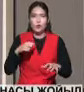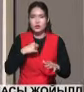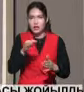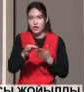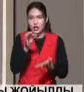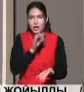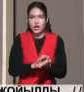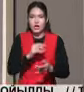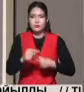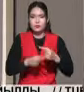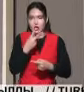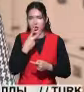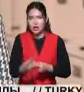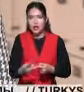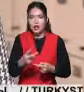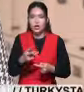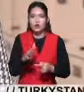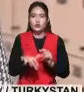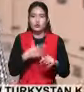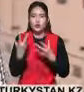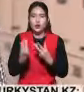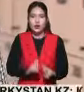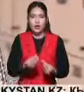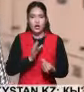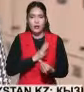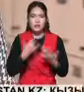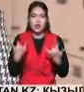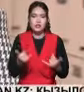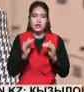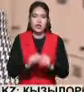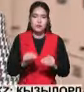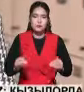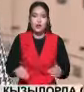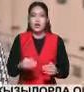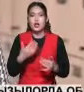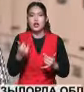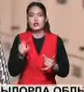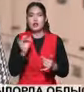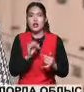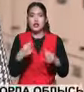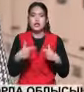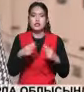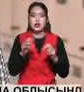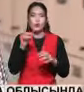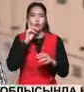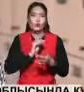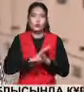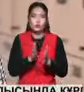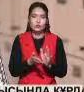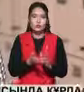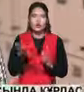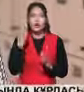бұрындары келесі күні келіп өтінішті беретін едік. Ал қазір бала егер де сұрақтармен келіспеген жағдайда сол